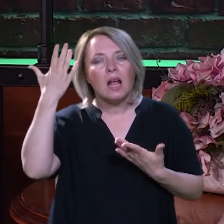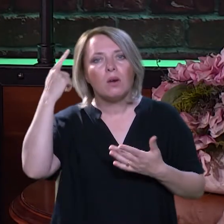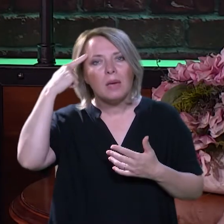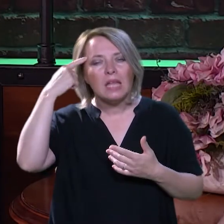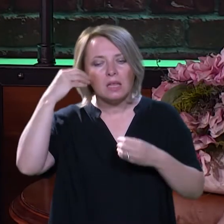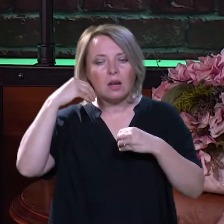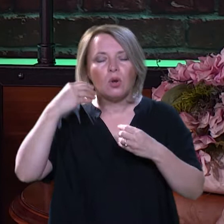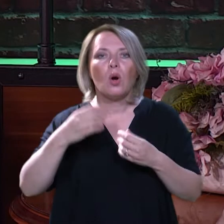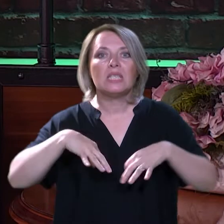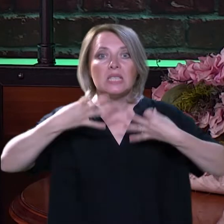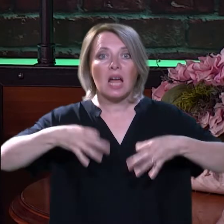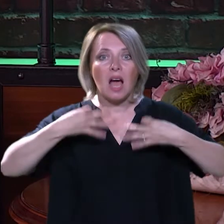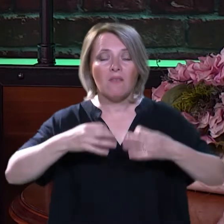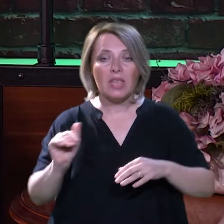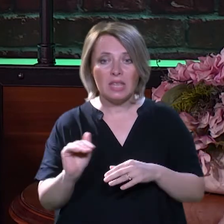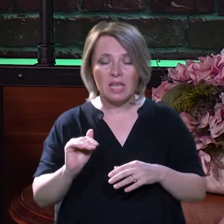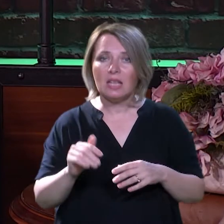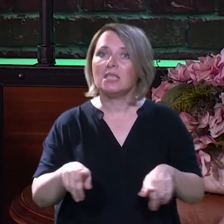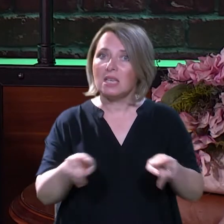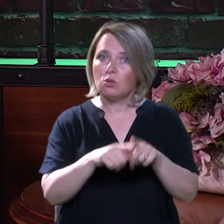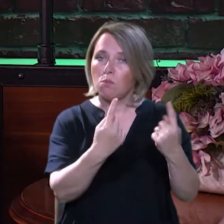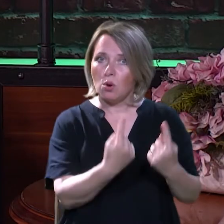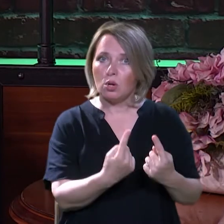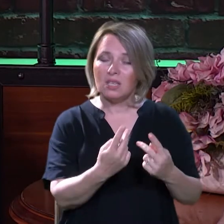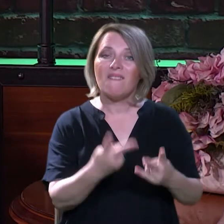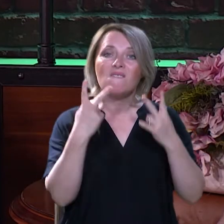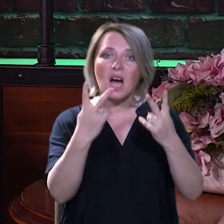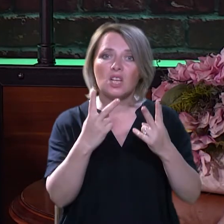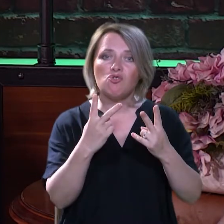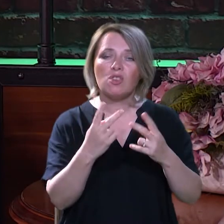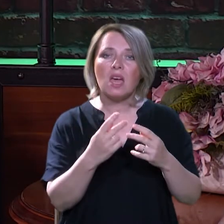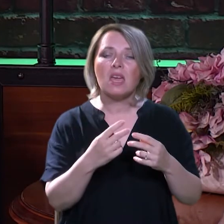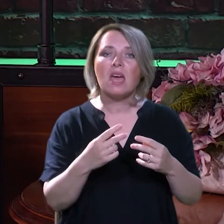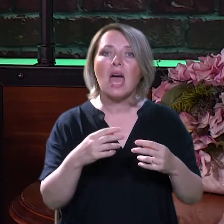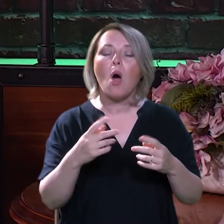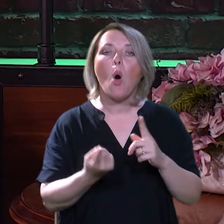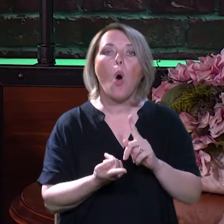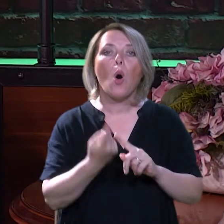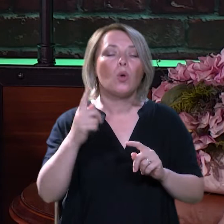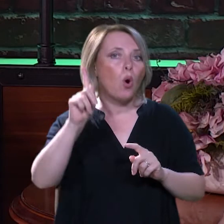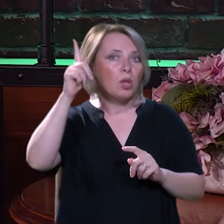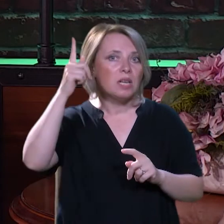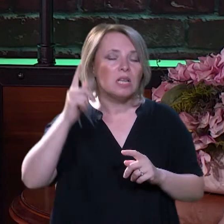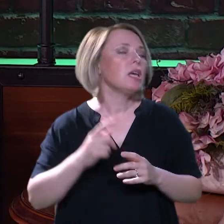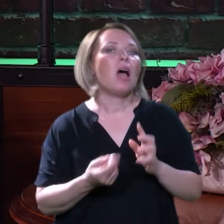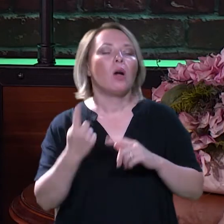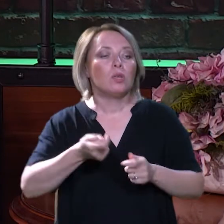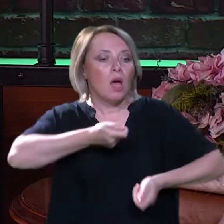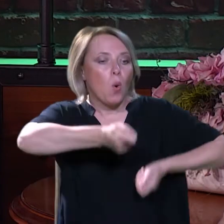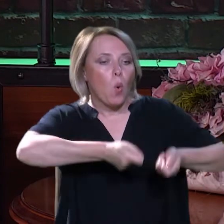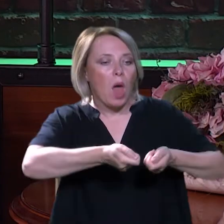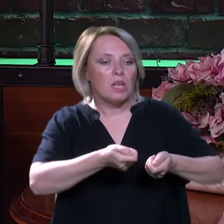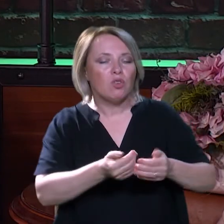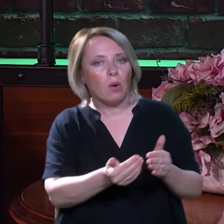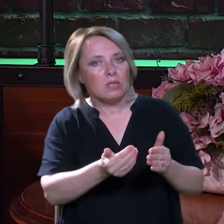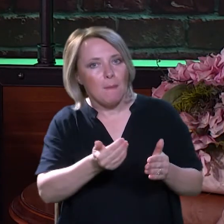važno kao i mentalno zdravlje odraslih, ako još ne i važnije, jer ukoliko je mentalno zdravlje djece, ukoliko se u njega ulaže